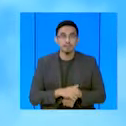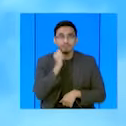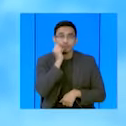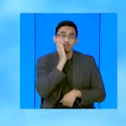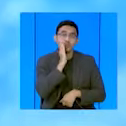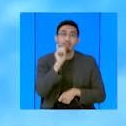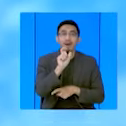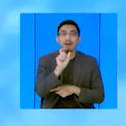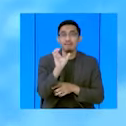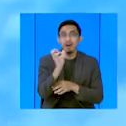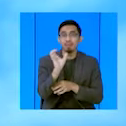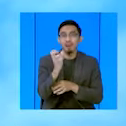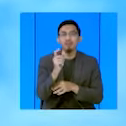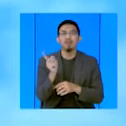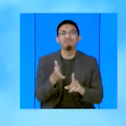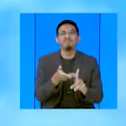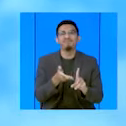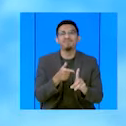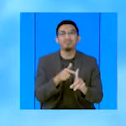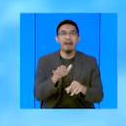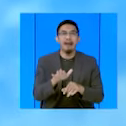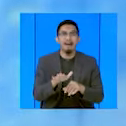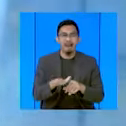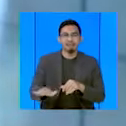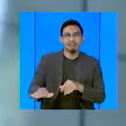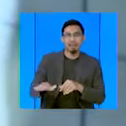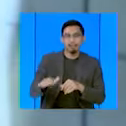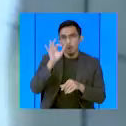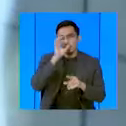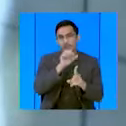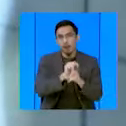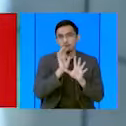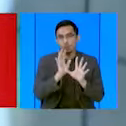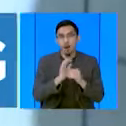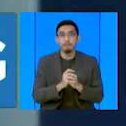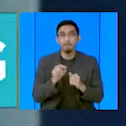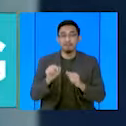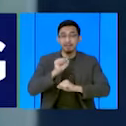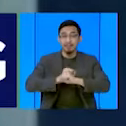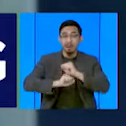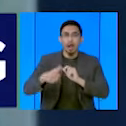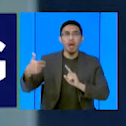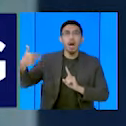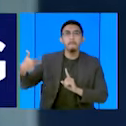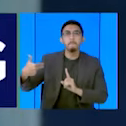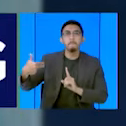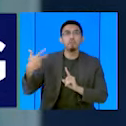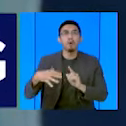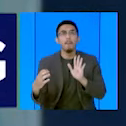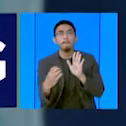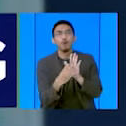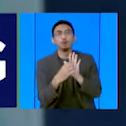Seorang ibu muda di Tangerang Selatan, Banten yang tega berbuat asusila terhadap anak balitanya telah ditangkap polisi. Ironis, perbuatan tersebut direkam